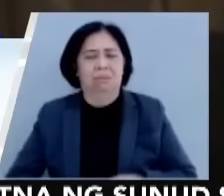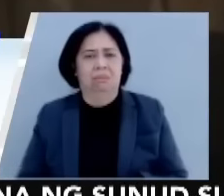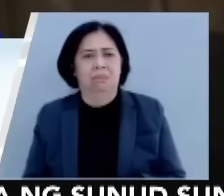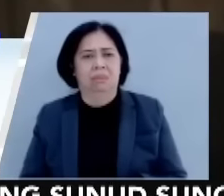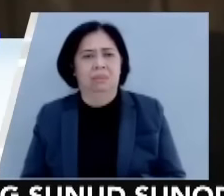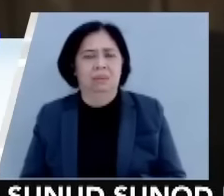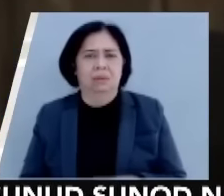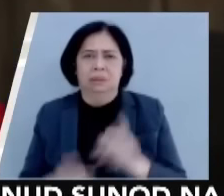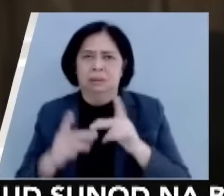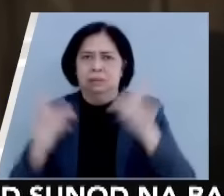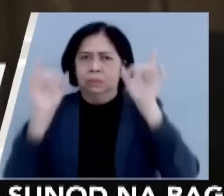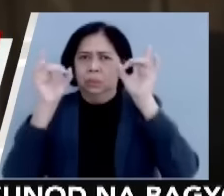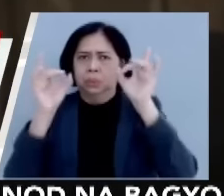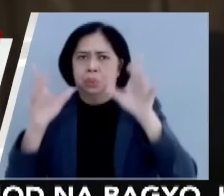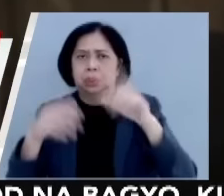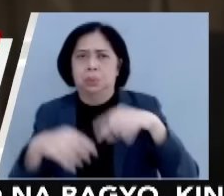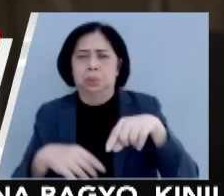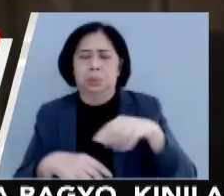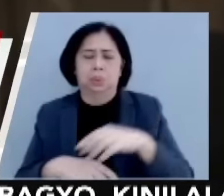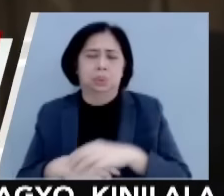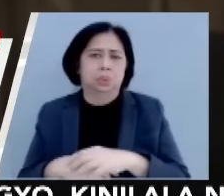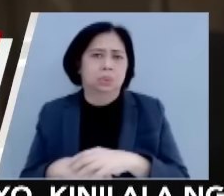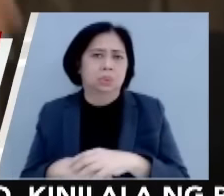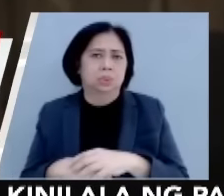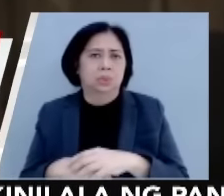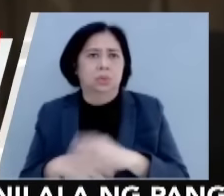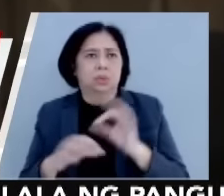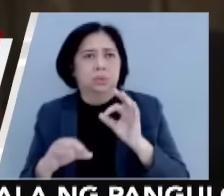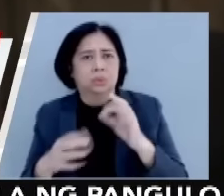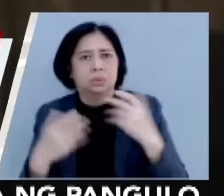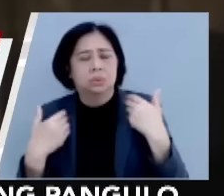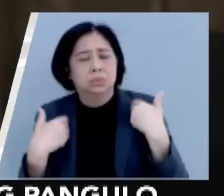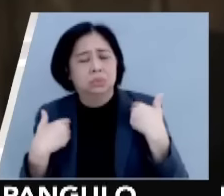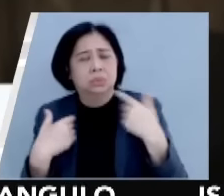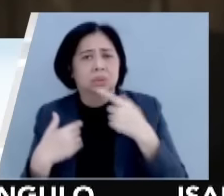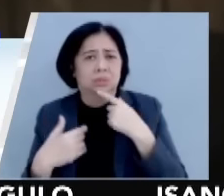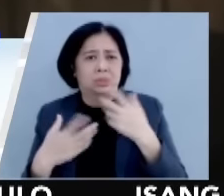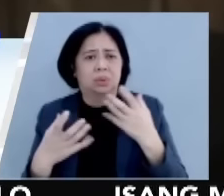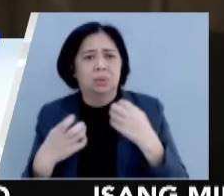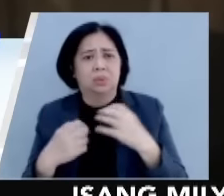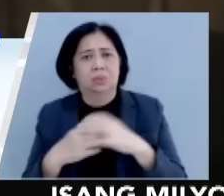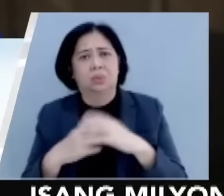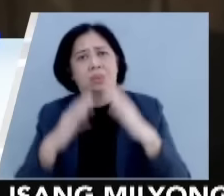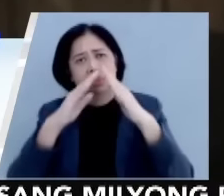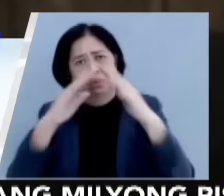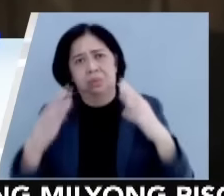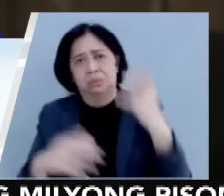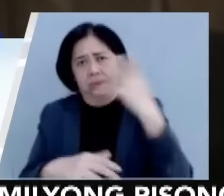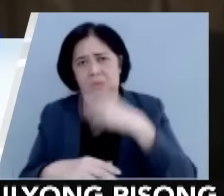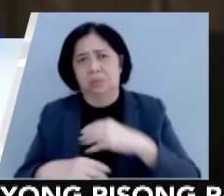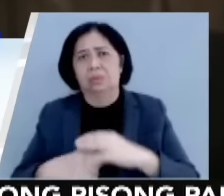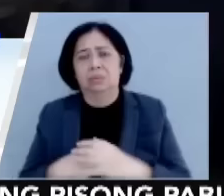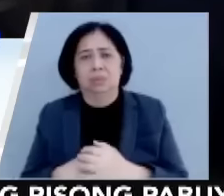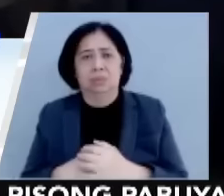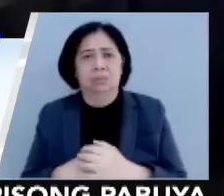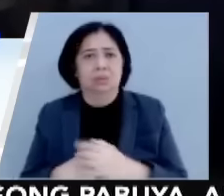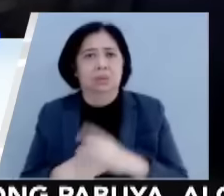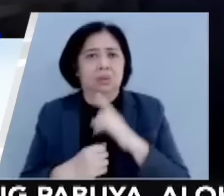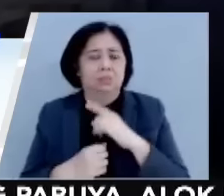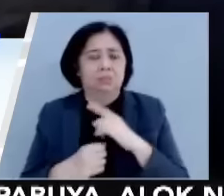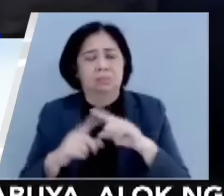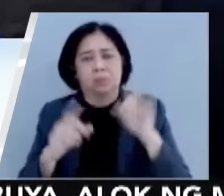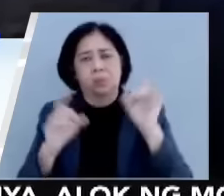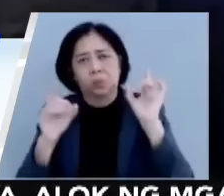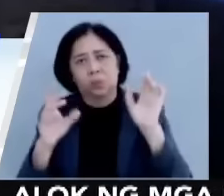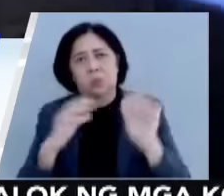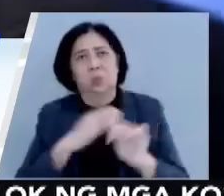kadelikadong ano, kaya kung nagkakaharap ako, sabi ko gusto mo kong magkabahay ng maayos. Talagang delikado. Eh